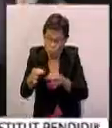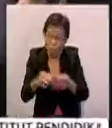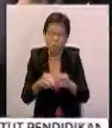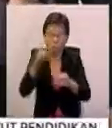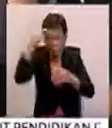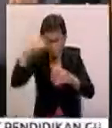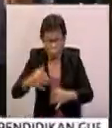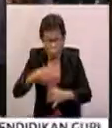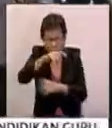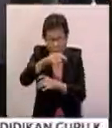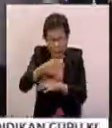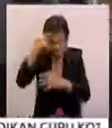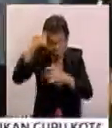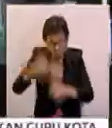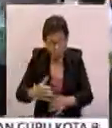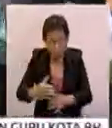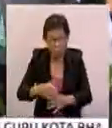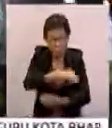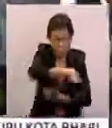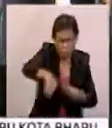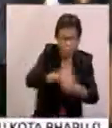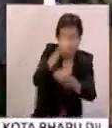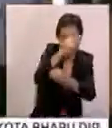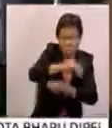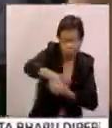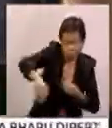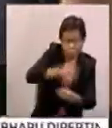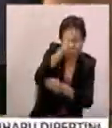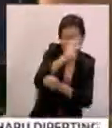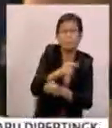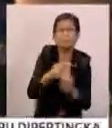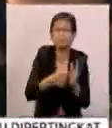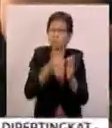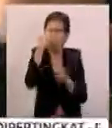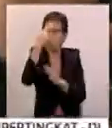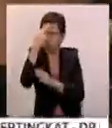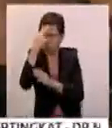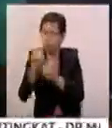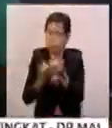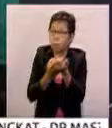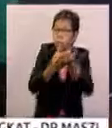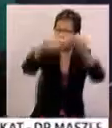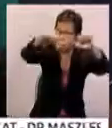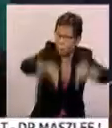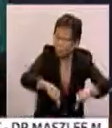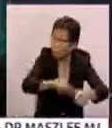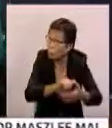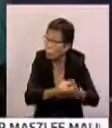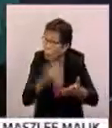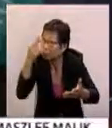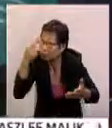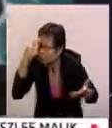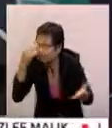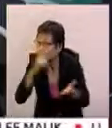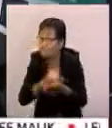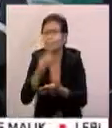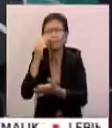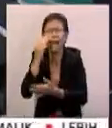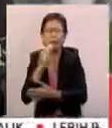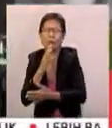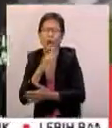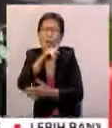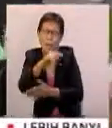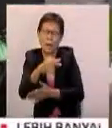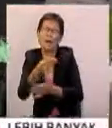keputusan yang dibuat PH selepas mengambil alih kerajaan dilihat antara faktor penyumbang kekalahan tersebut, Tun Dr. Mahathir berkata